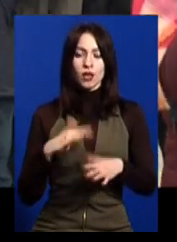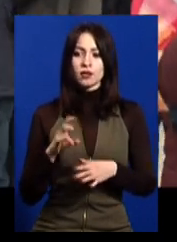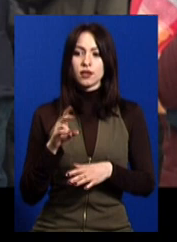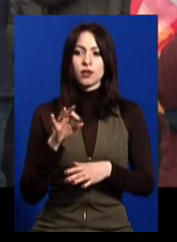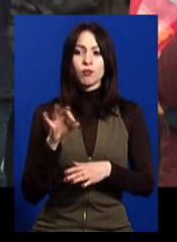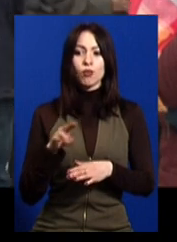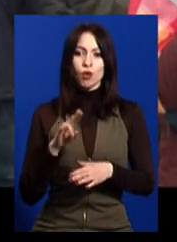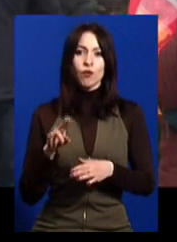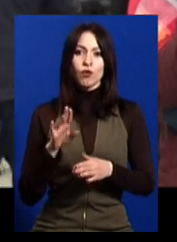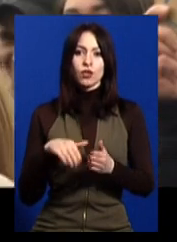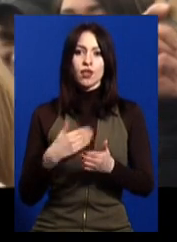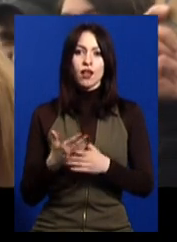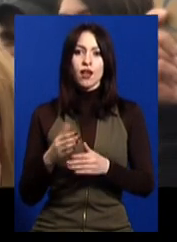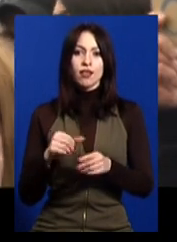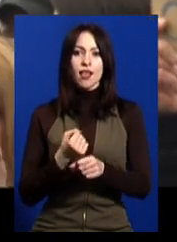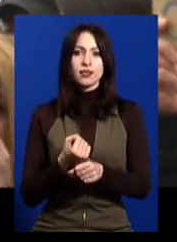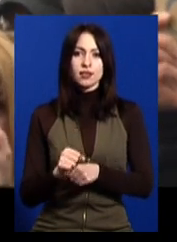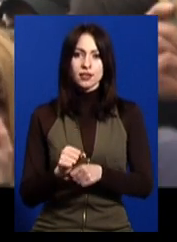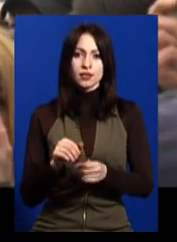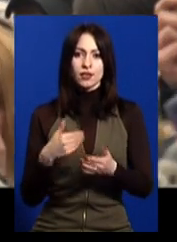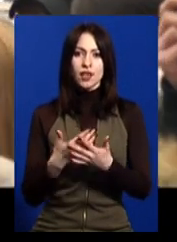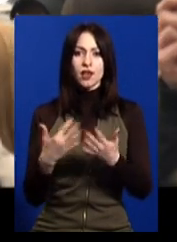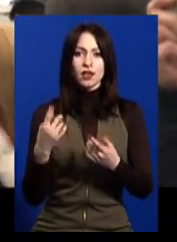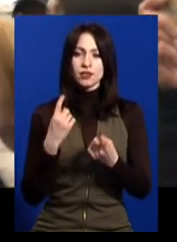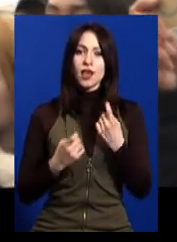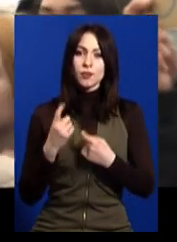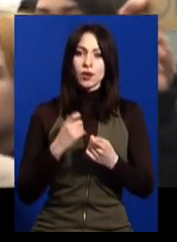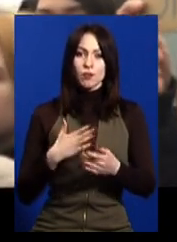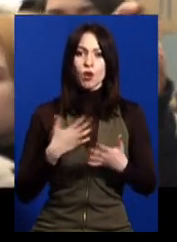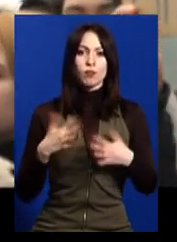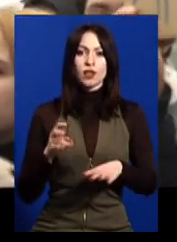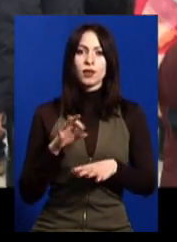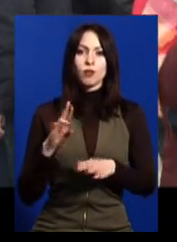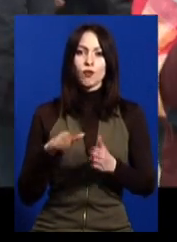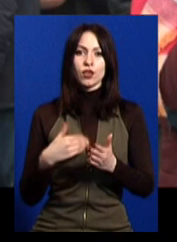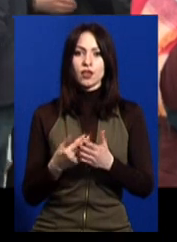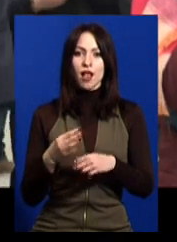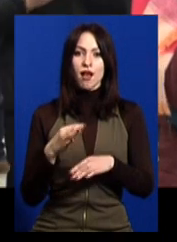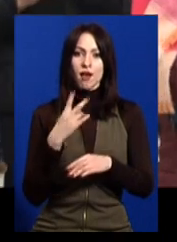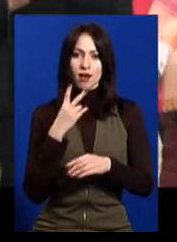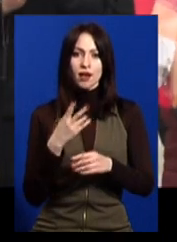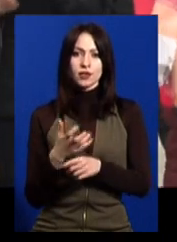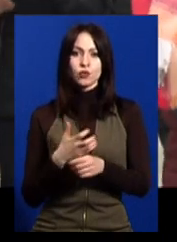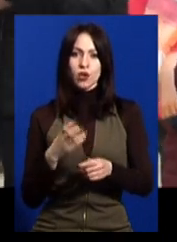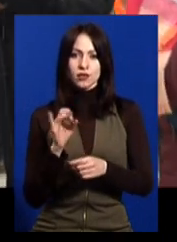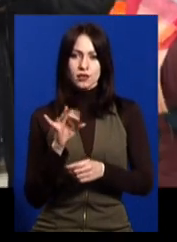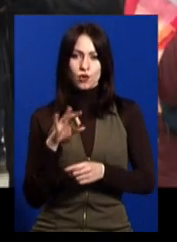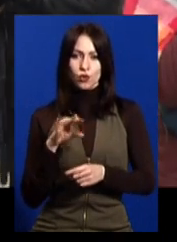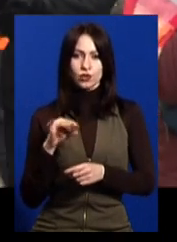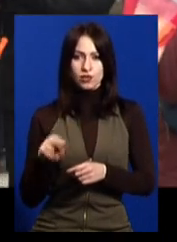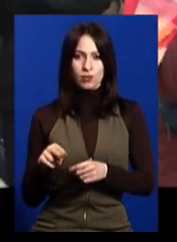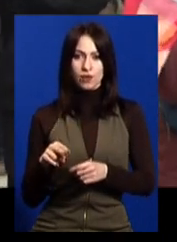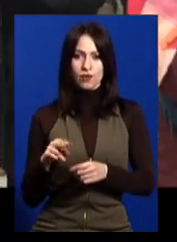для різної заробітної платні. Моє плаття не привід для сексистських стереотипів.